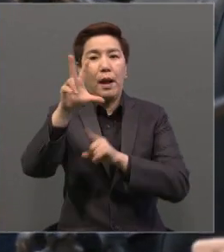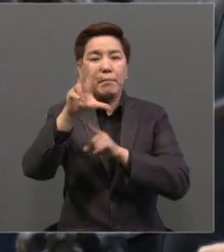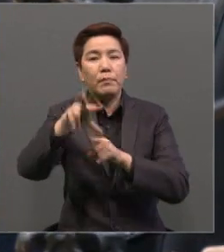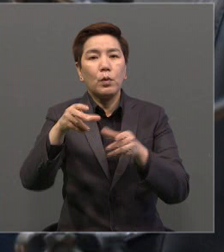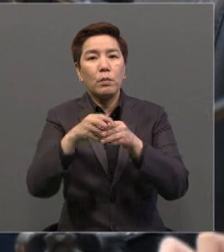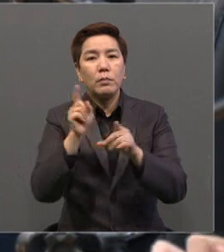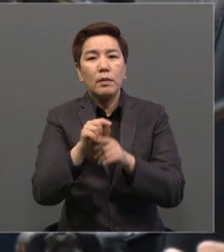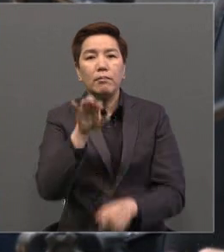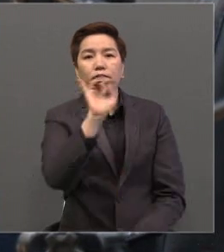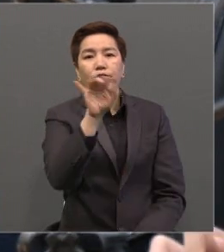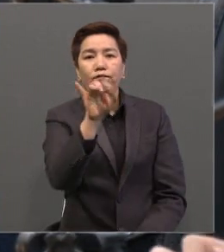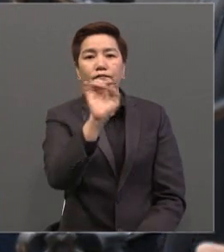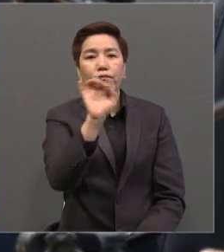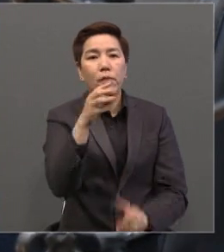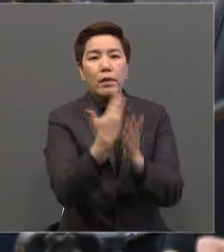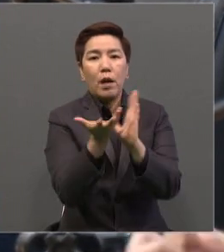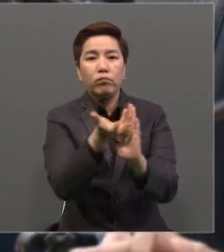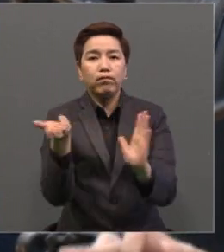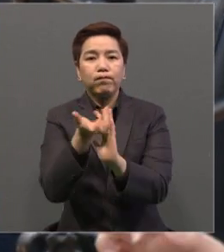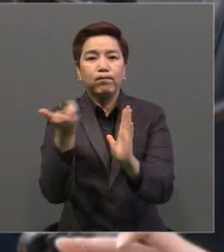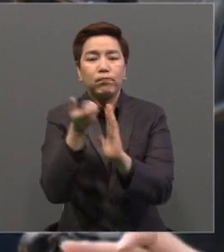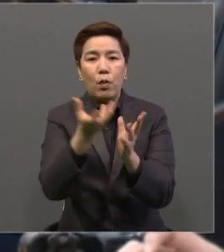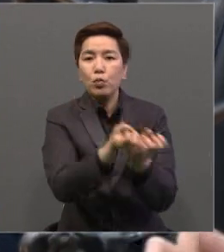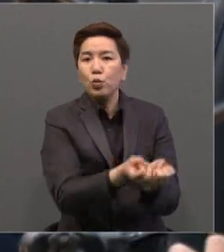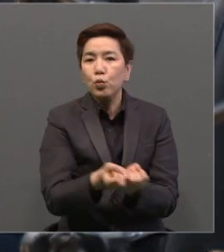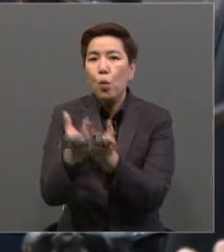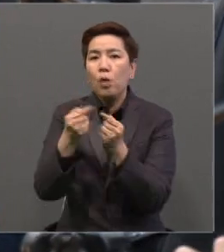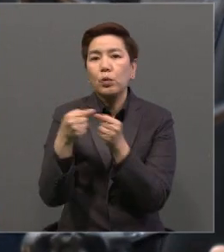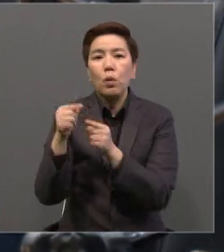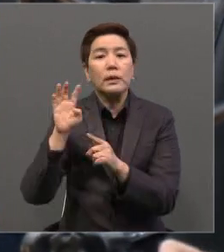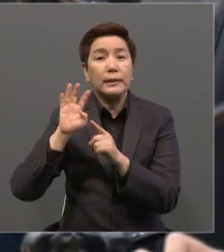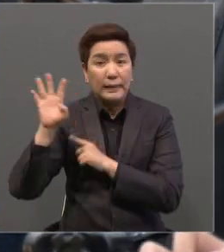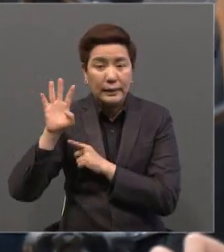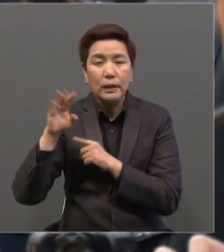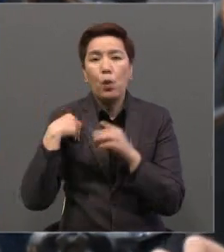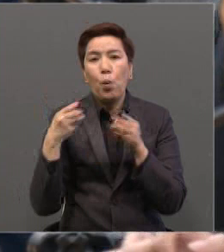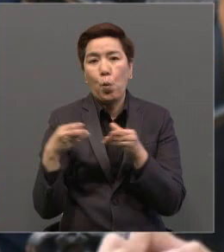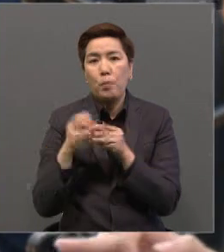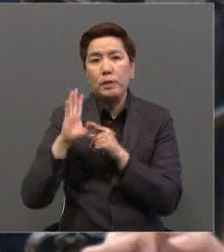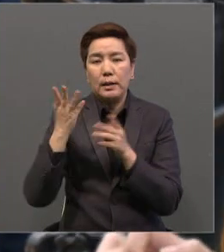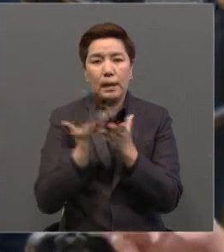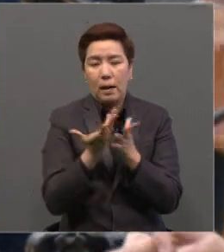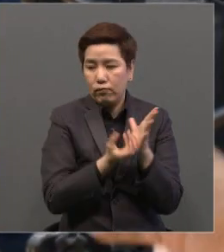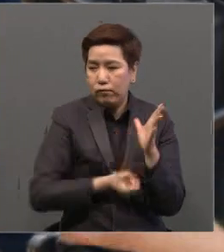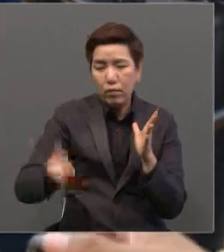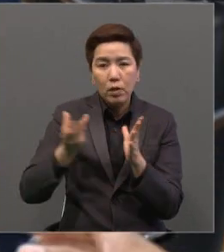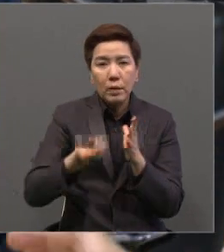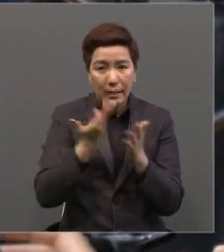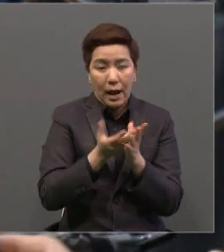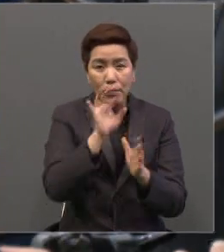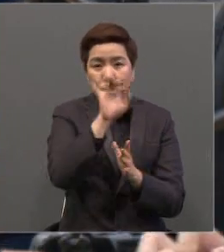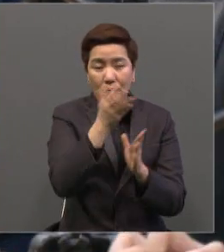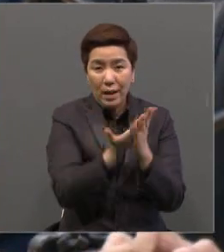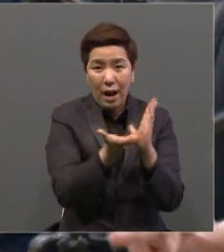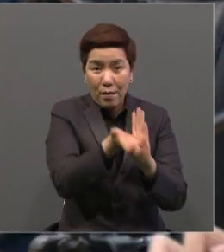จะเป็นกลุ่มที่กดเงินแล้วก็ควบคุมการโอนเงินออกมาส่งต่อไปให้กลุ่มที่4กลุ่มที่4เป็นกลุ่มจัดการทางการเงินก็จะเอาเงิน